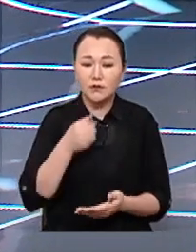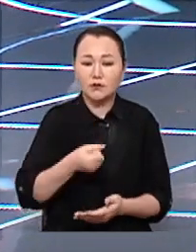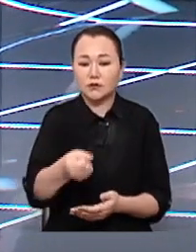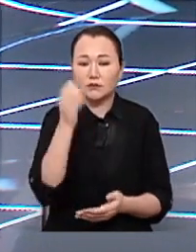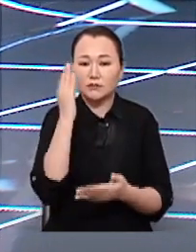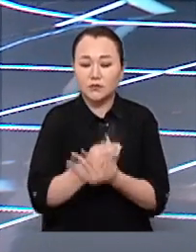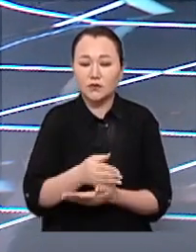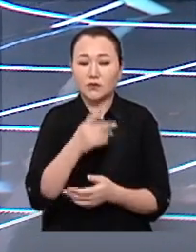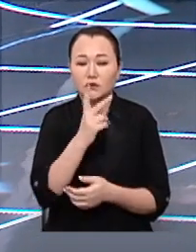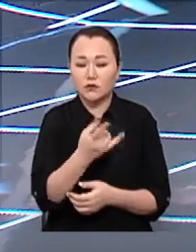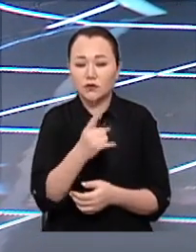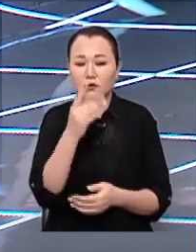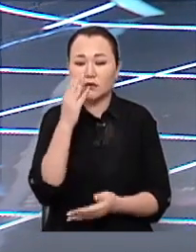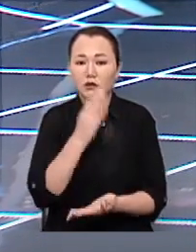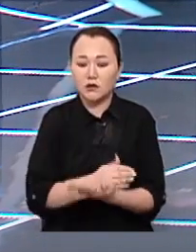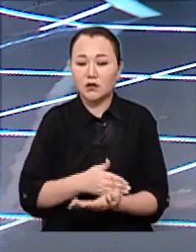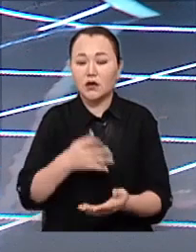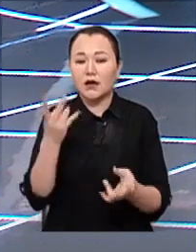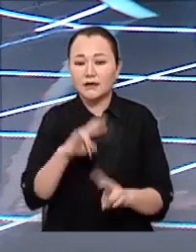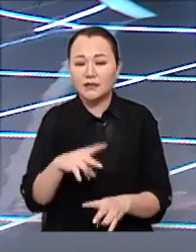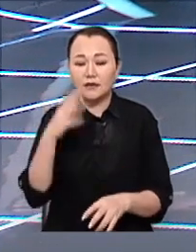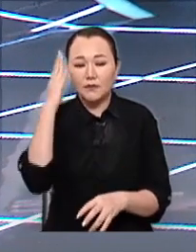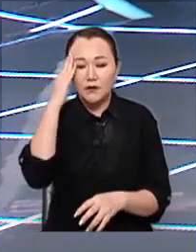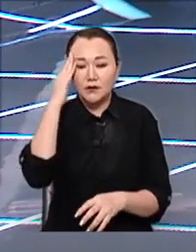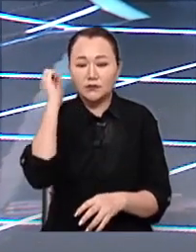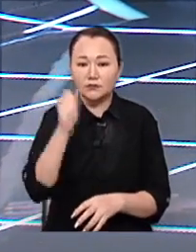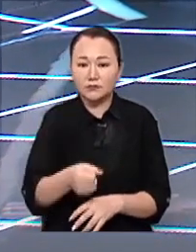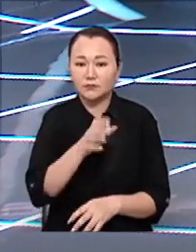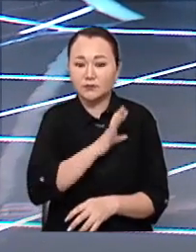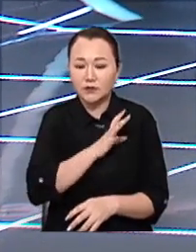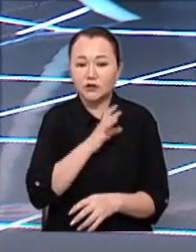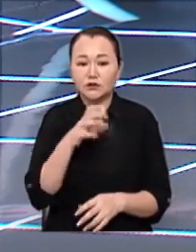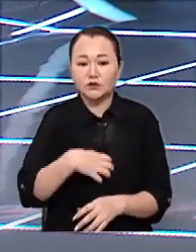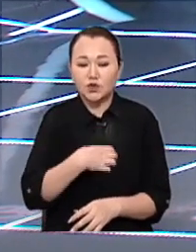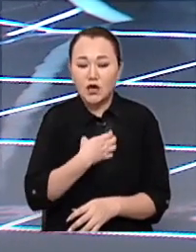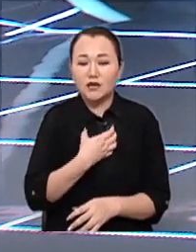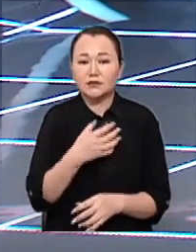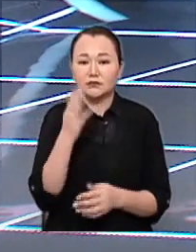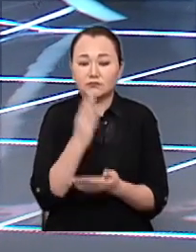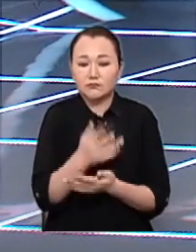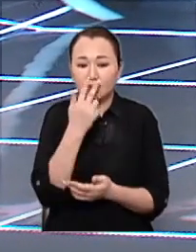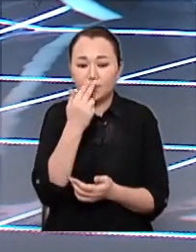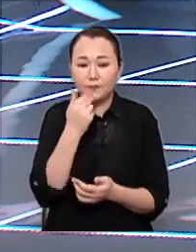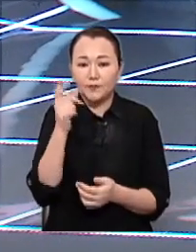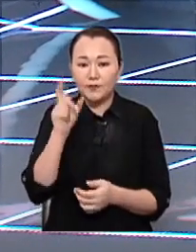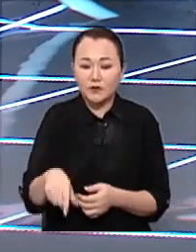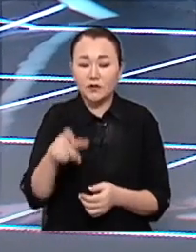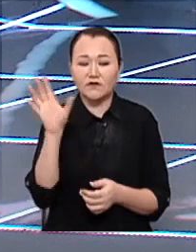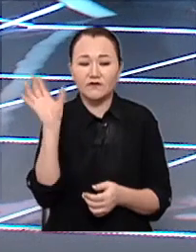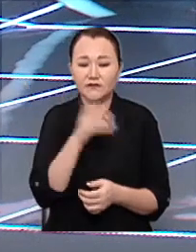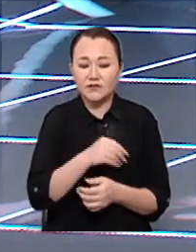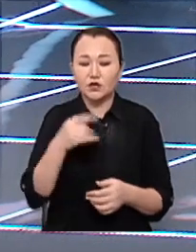мен балалардың бірінің қолынан, қалған екеуінің басынан ұрған. Ең сұмдығы қаруланған жасөспірім суық қарудың